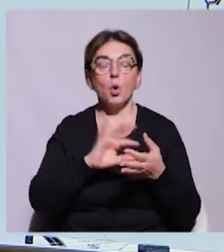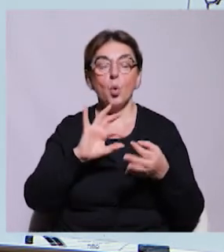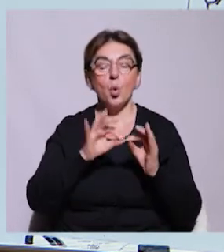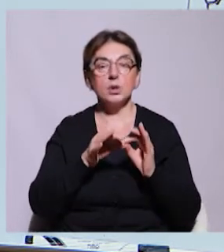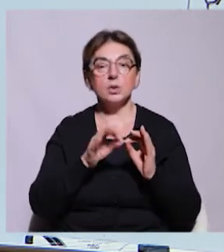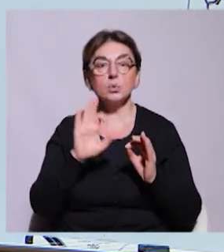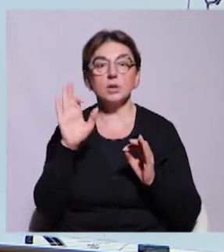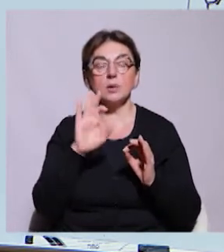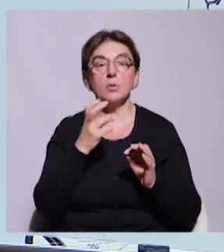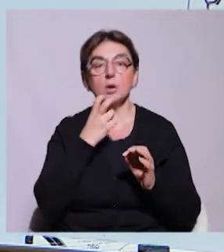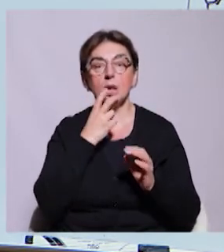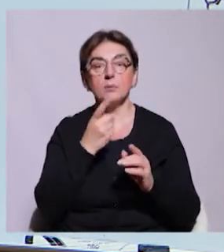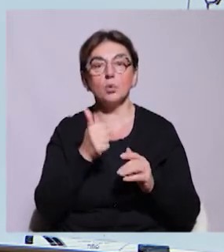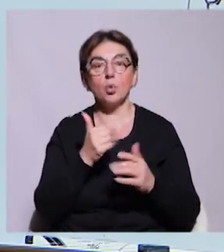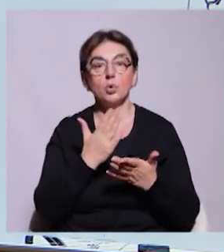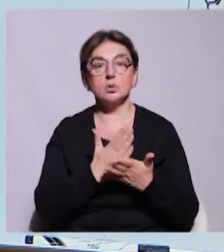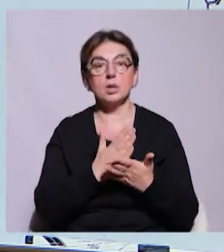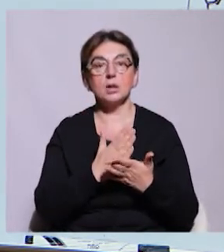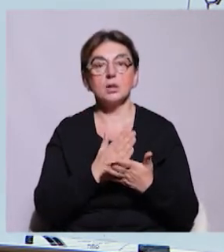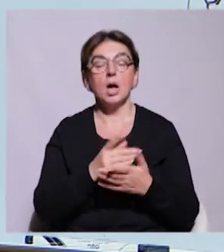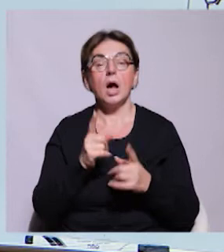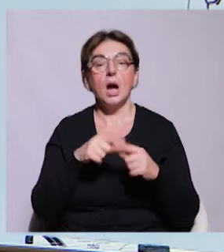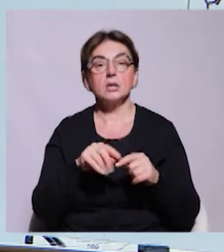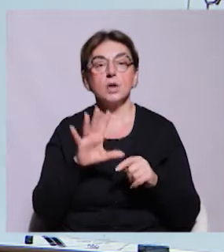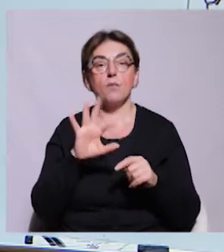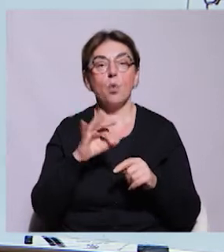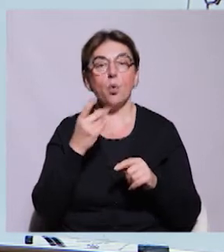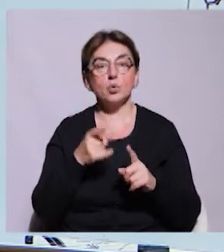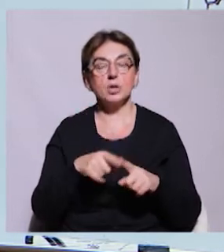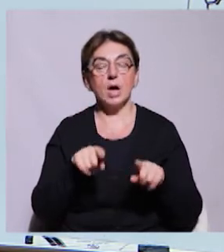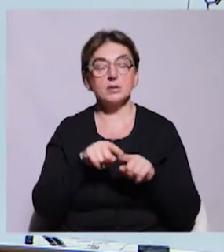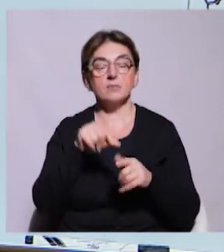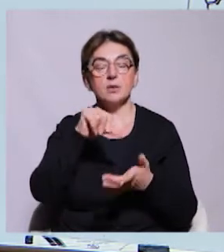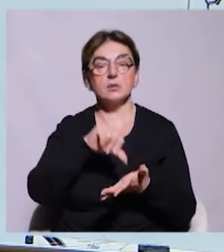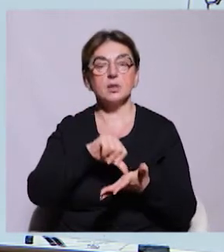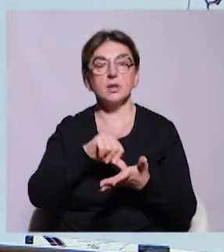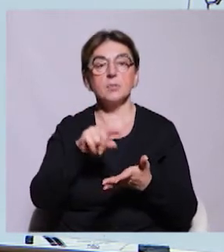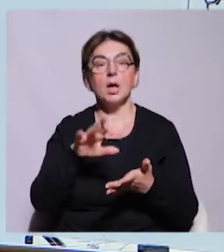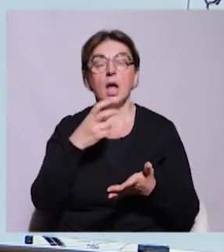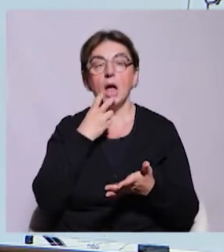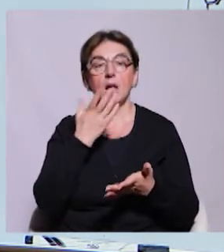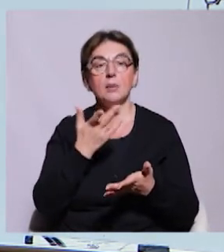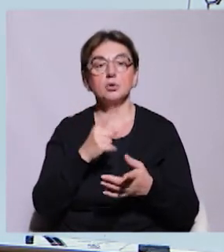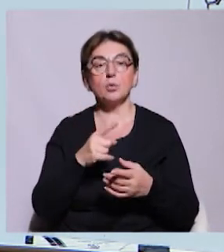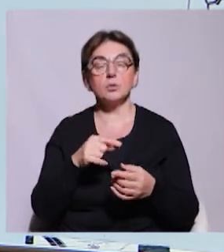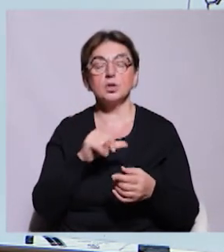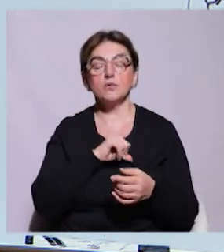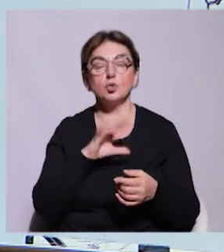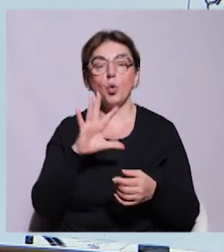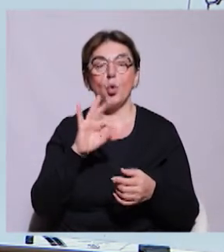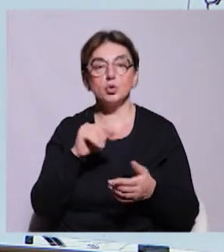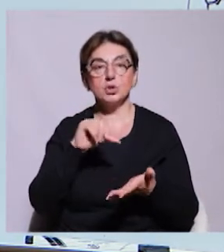პრეფიქსად კონკრეტული ელემენტისად. როგორც ჟანგბაძე, ასევე იმ ელემენტის, რომელიც შედის